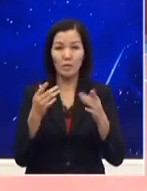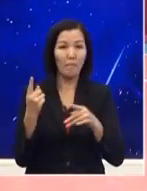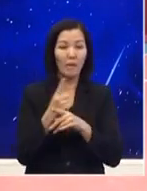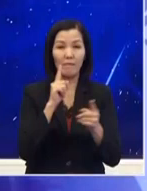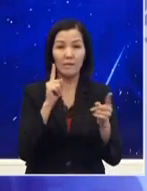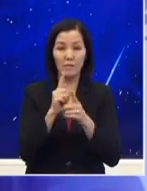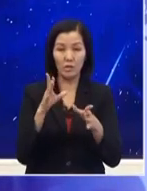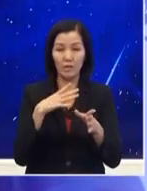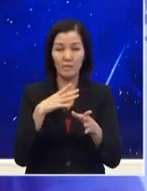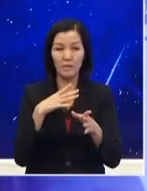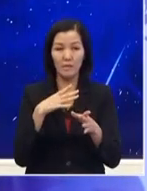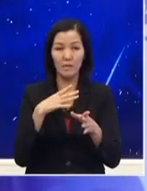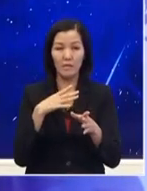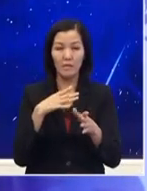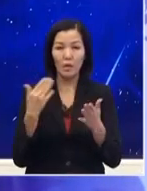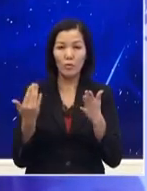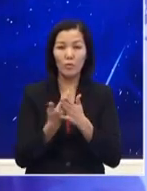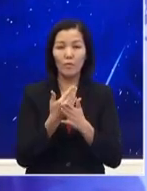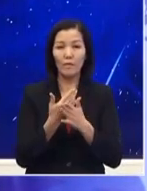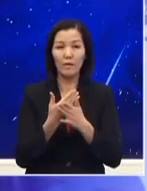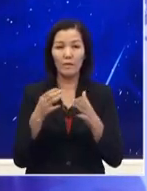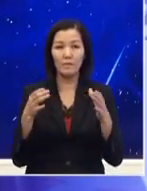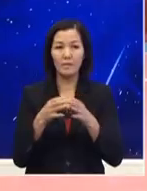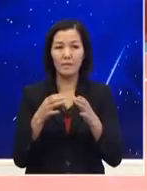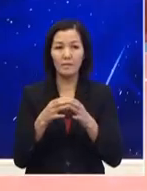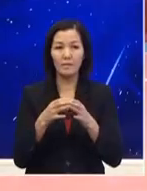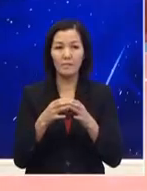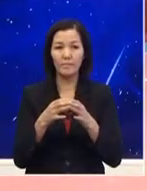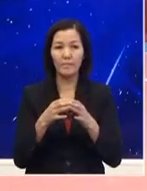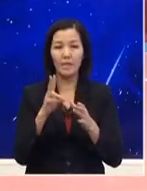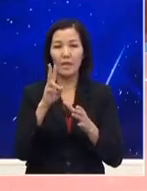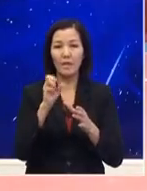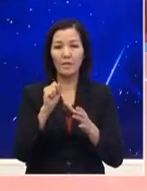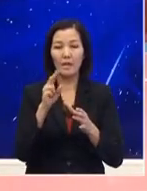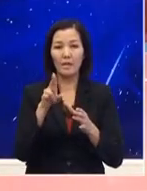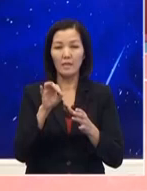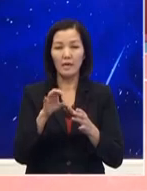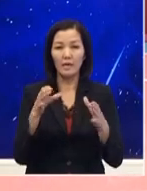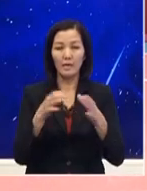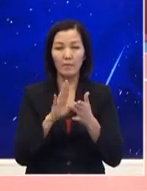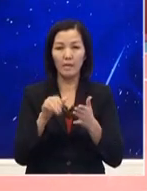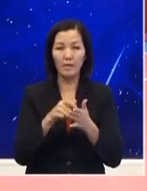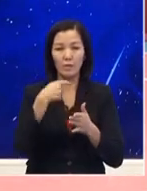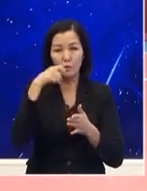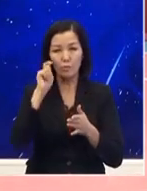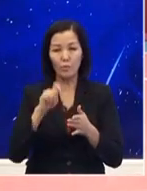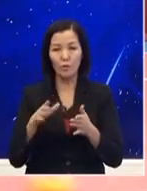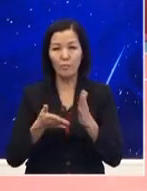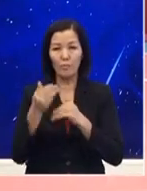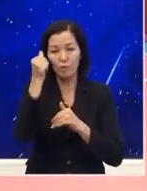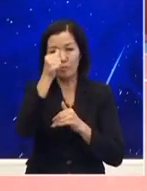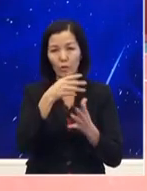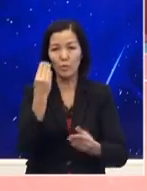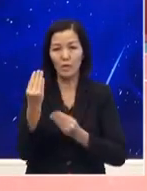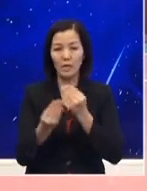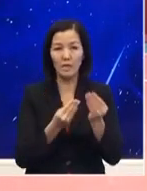впервые. Ну, у нас обновился, у нас легионер появился, Кадола Надя, это капитан сборной Украины. Она в прошлом году играла